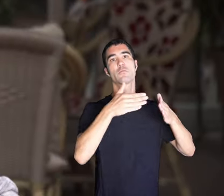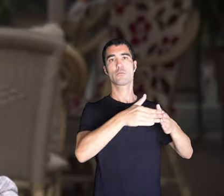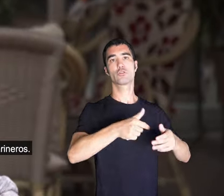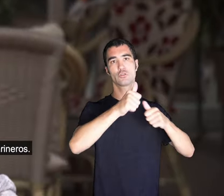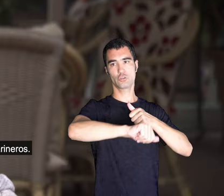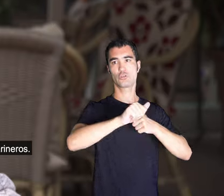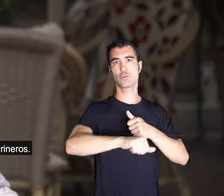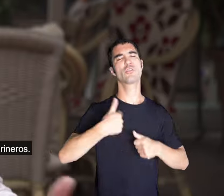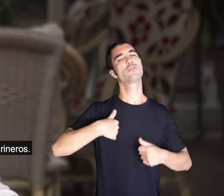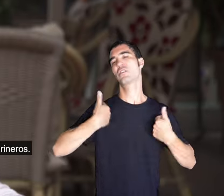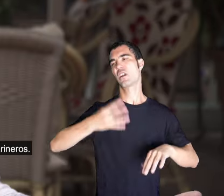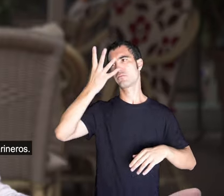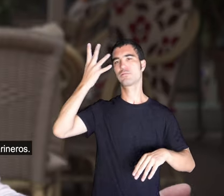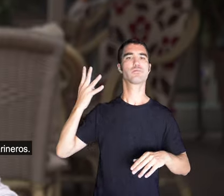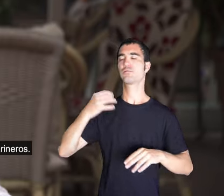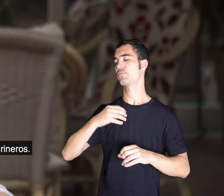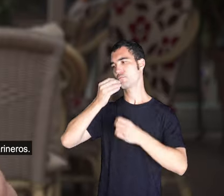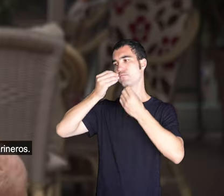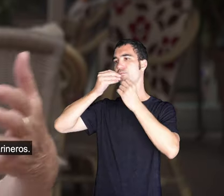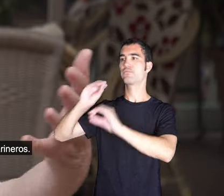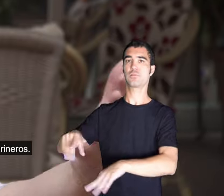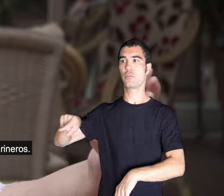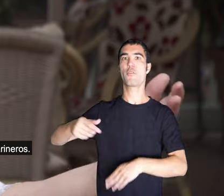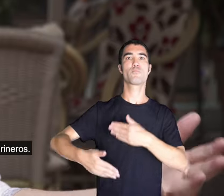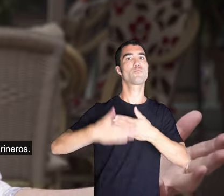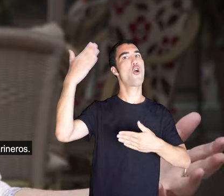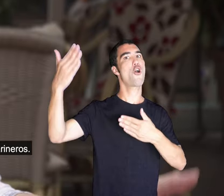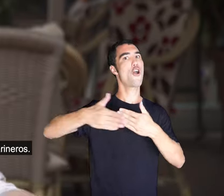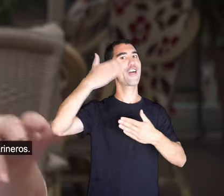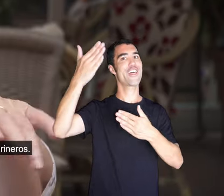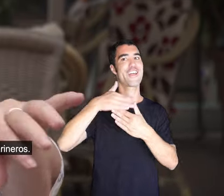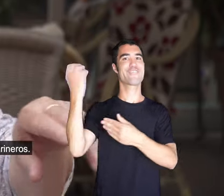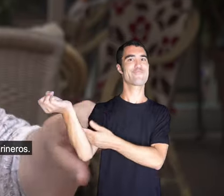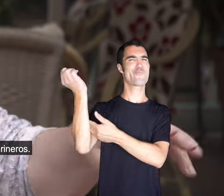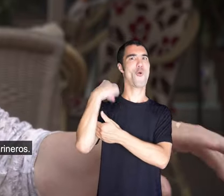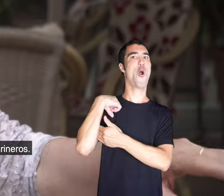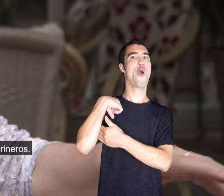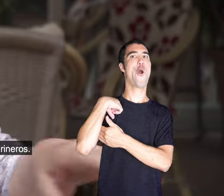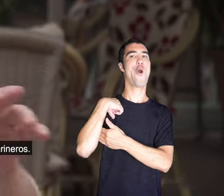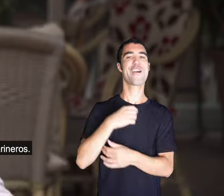ya, y ella desde luego mucho más moderna que yo, todo